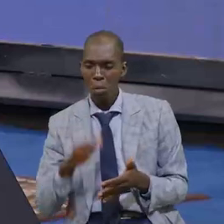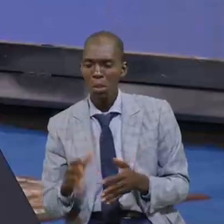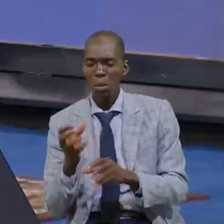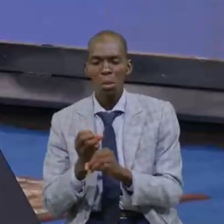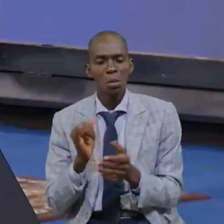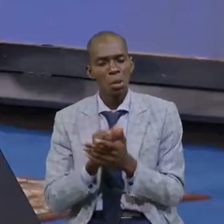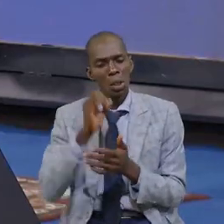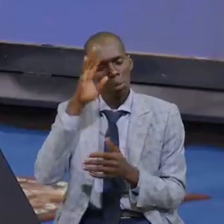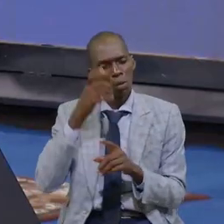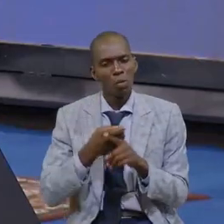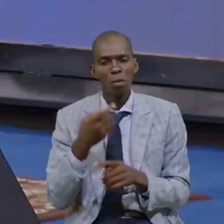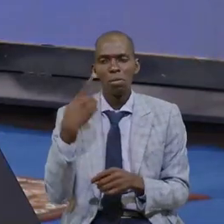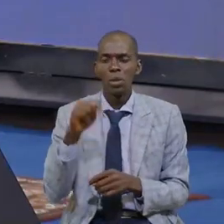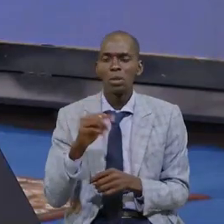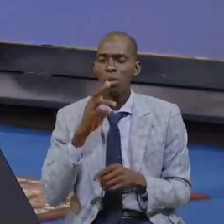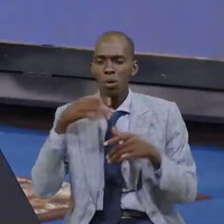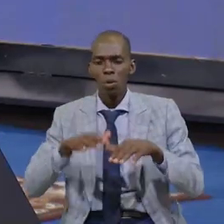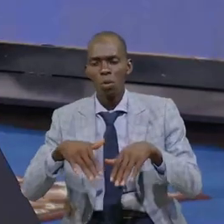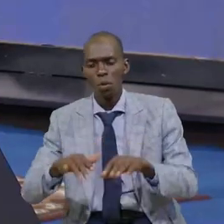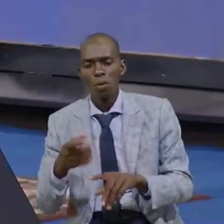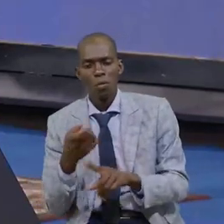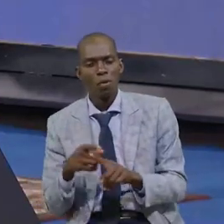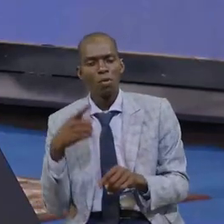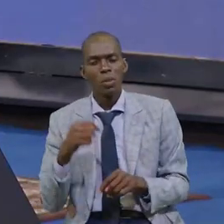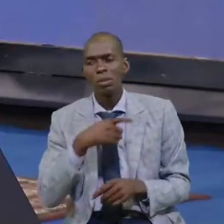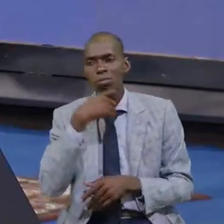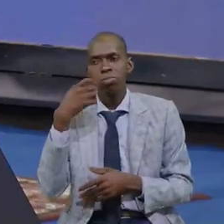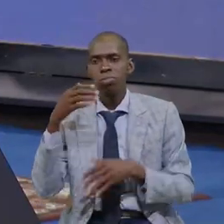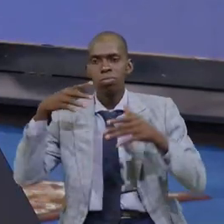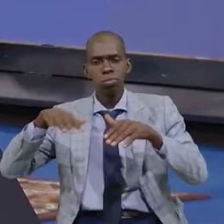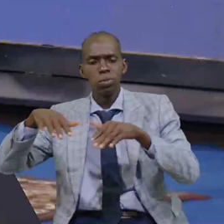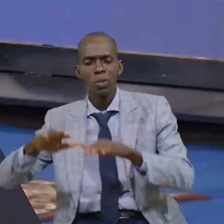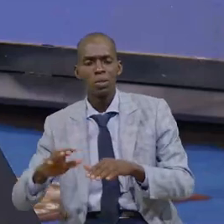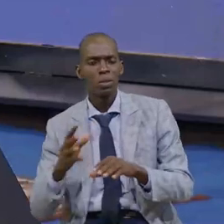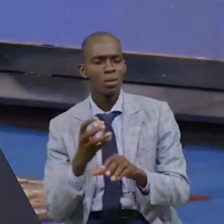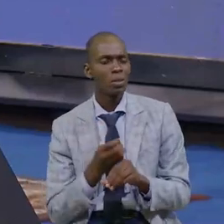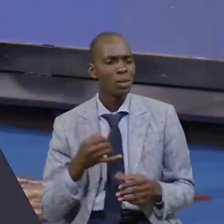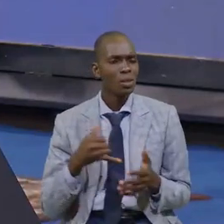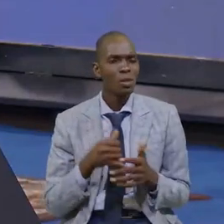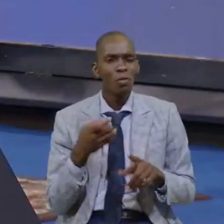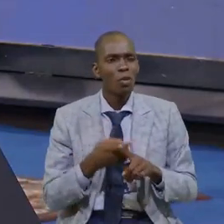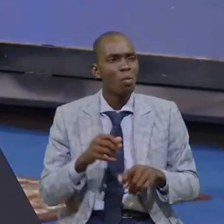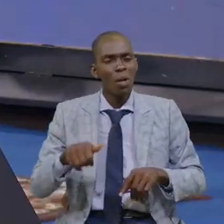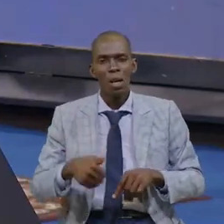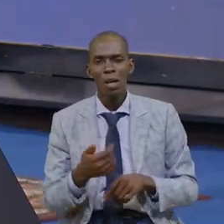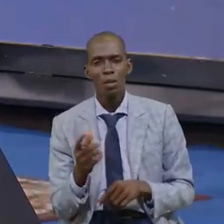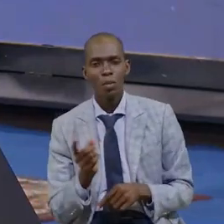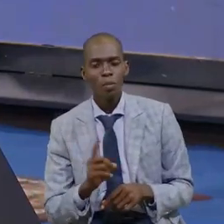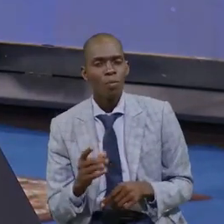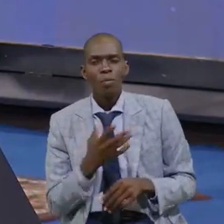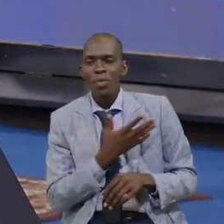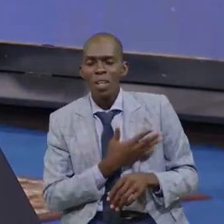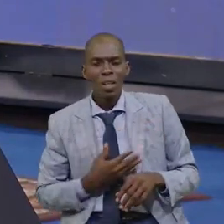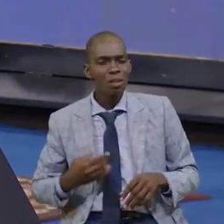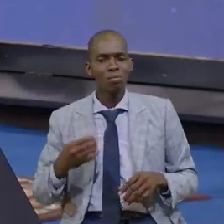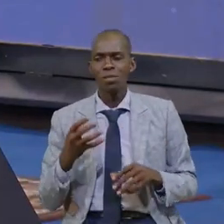Ils prennent ça à la mer, ils prennent ça dans la brousse, ils prennent ça dans la forêt, ils prennent ça d'un homme qui est assis dans la poussière